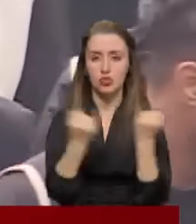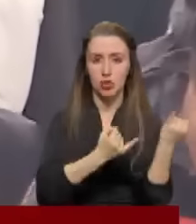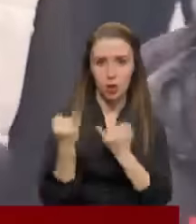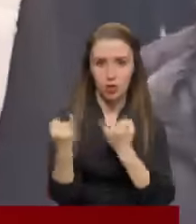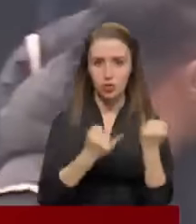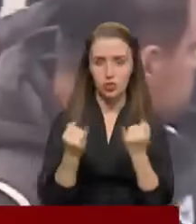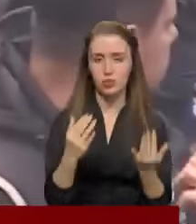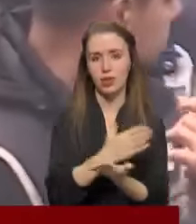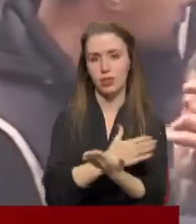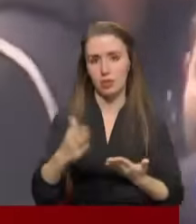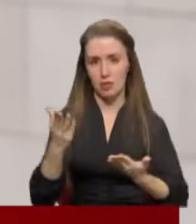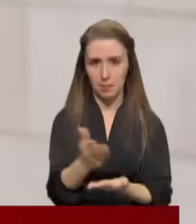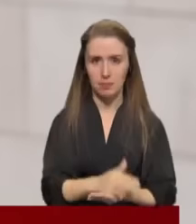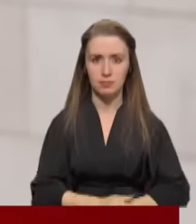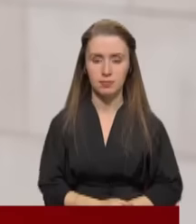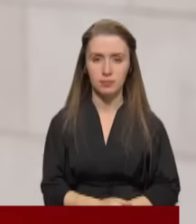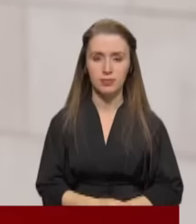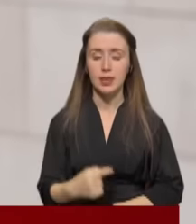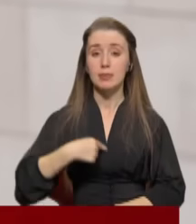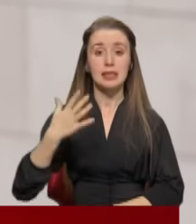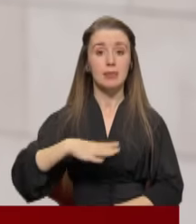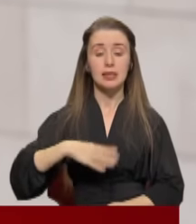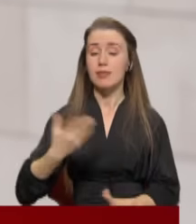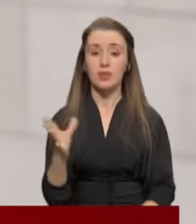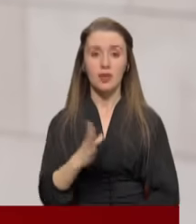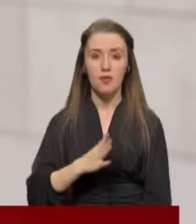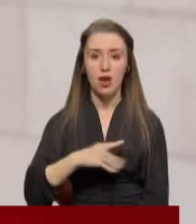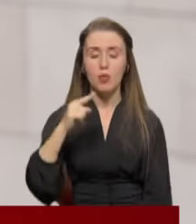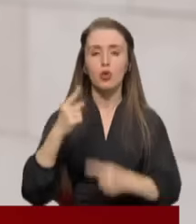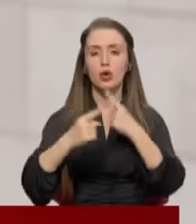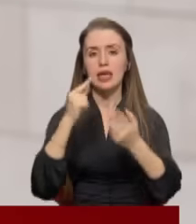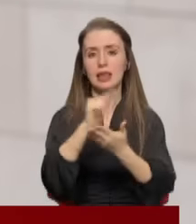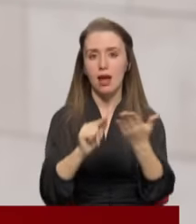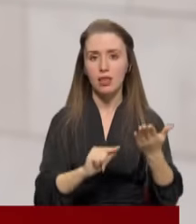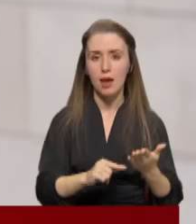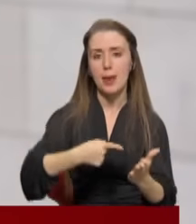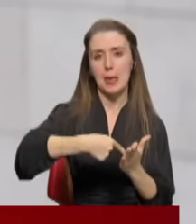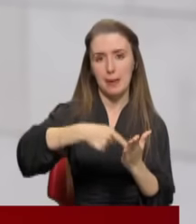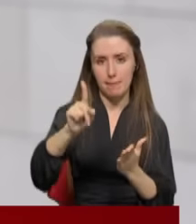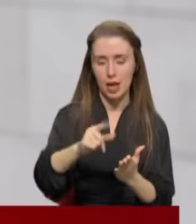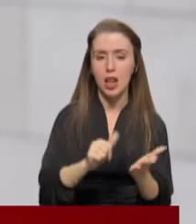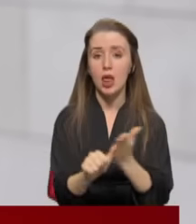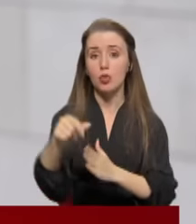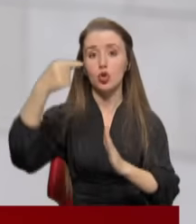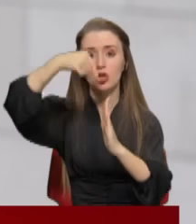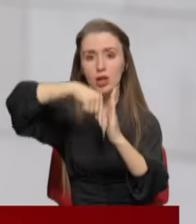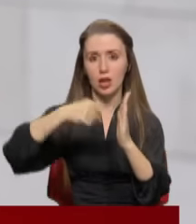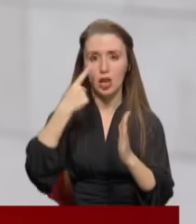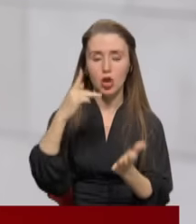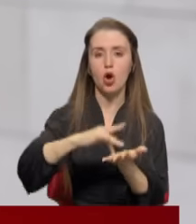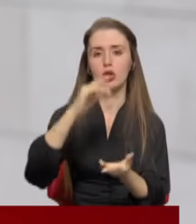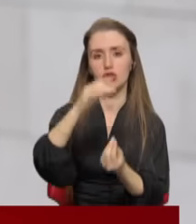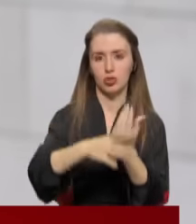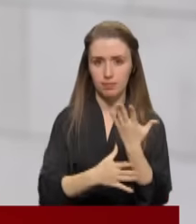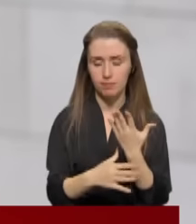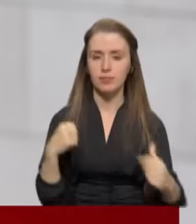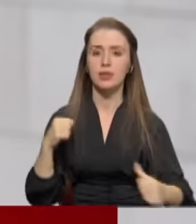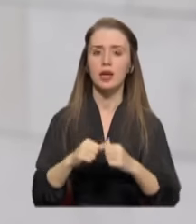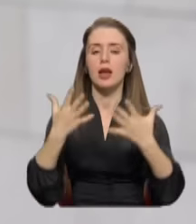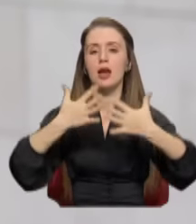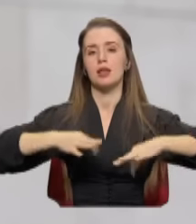da gündemin ilk maddesi oldu. Talebimiz ve beklentimiz bu iddianamenin reddedilmesi, bütün ayrıntılarıyla ortaya konarak